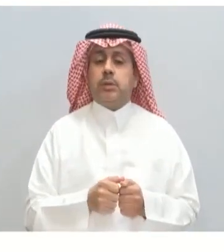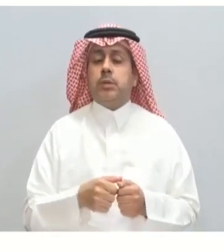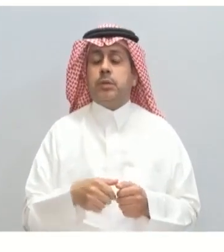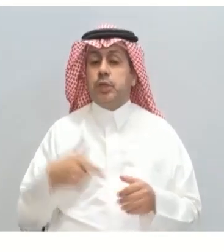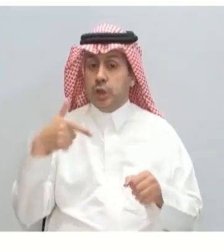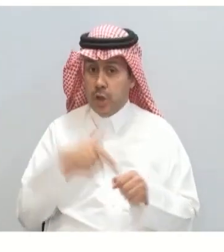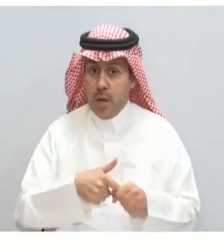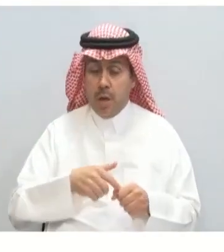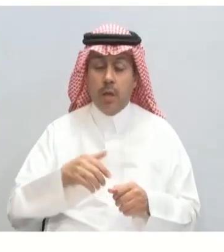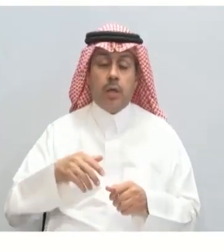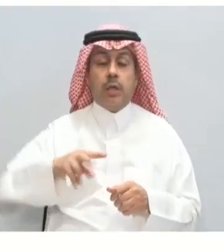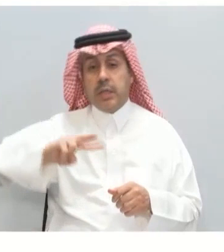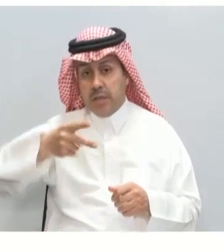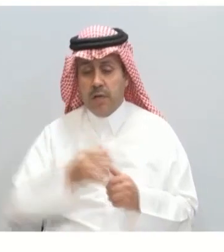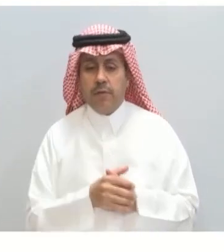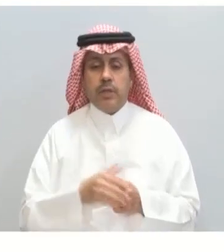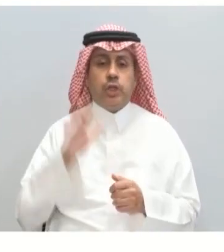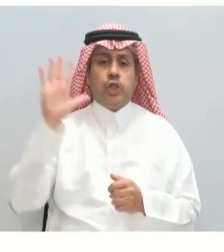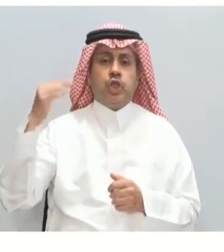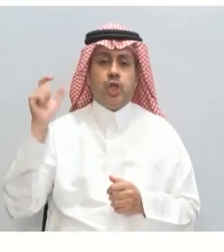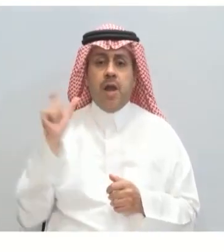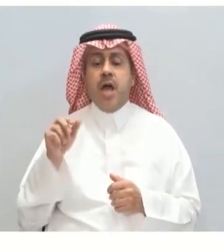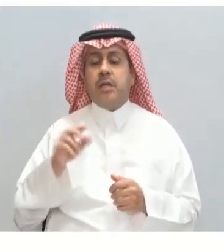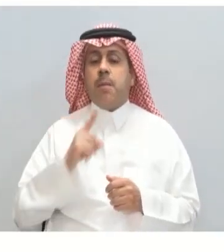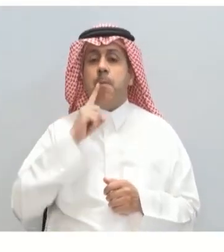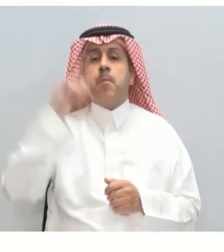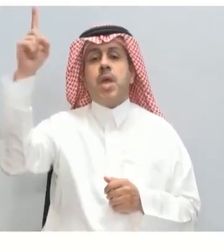ايضا تكاليف ستختلف مثلا الشاحنات اصبحت